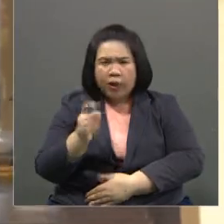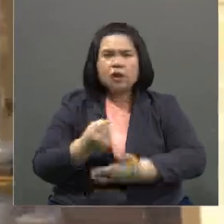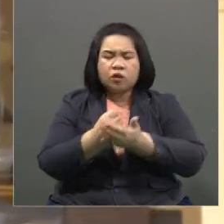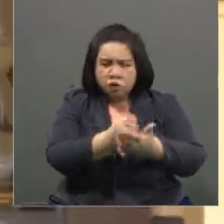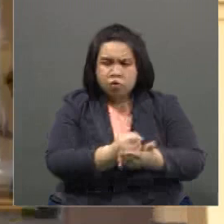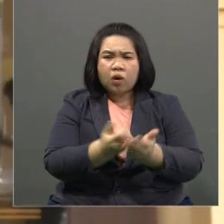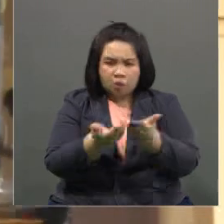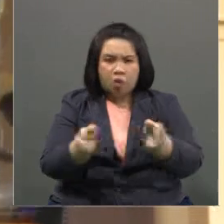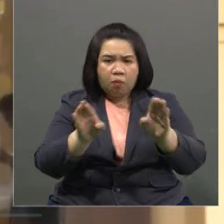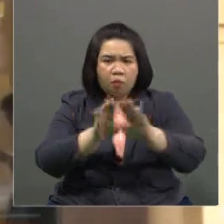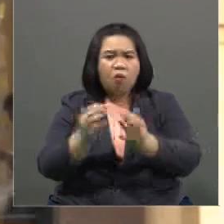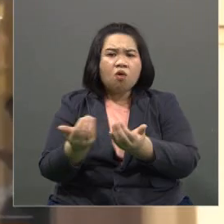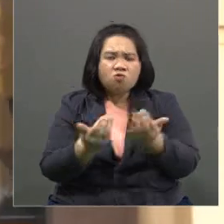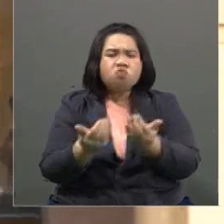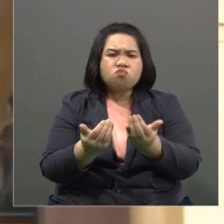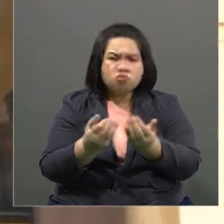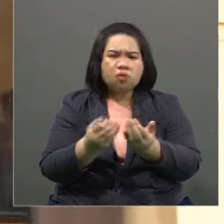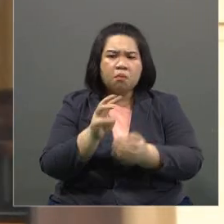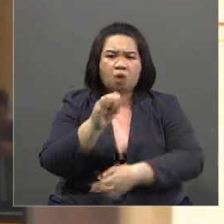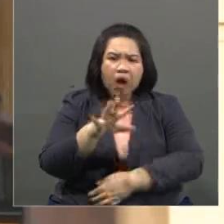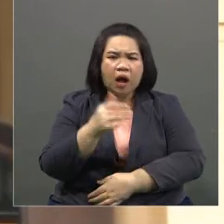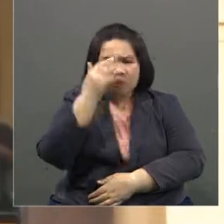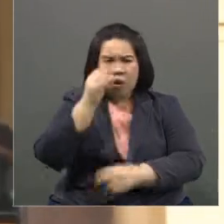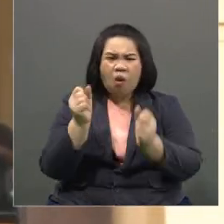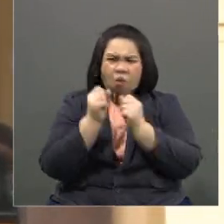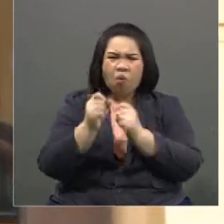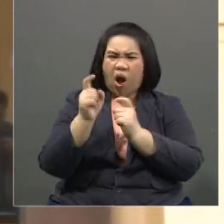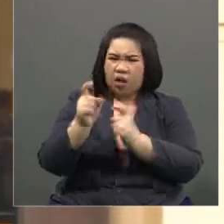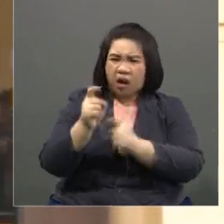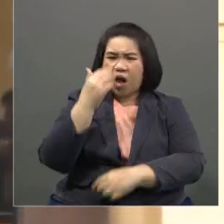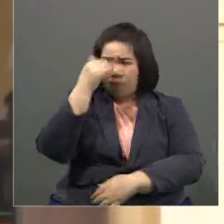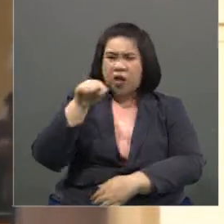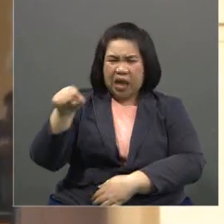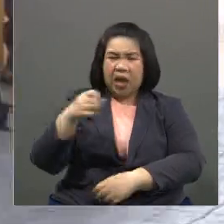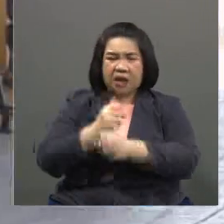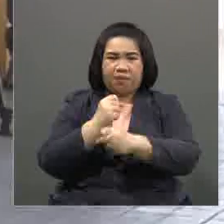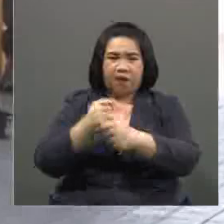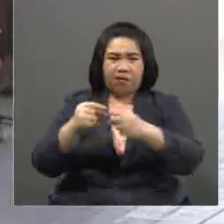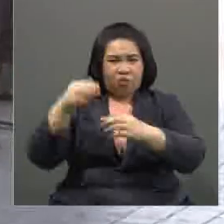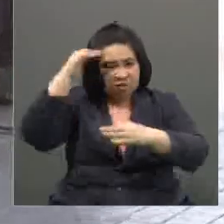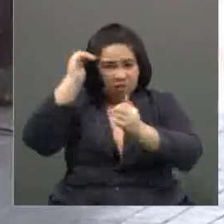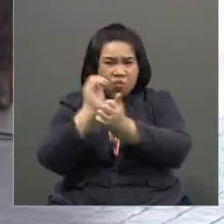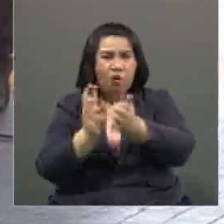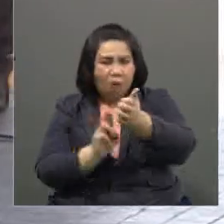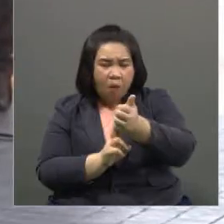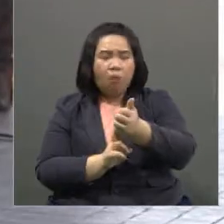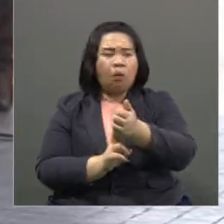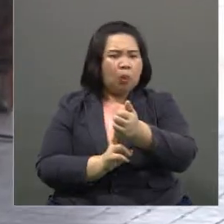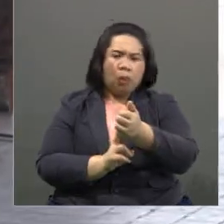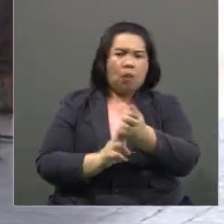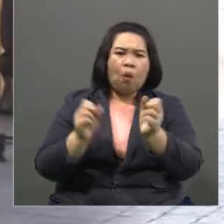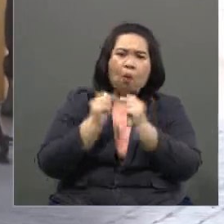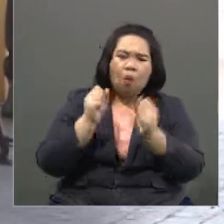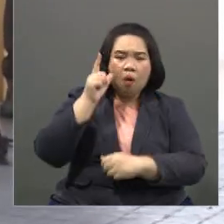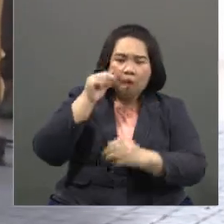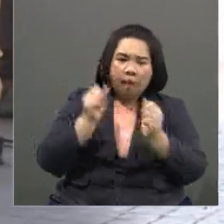เพราะว่าแม่ของน้องเนี่ยกลัวเรื่องของความไม่ปลอดภัยเนื่องจากว่าคู่กรณีก็เป็นถึงระดับตำรวจระดับรองสารวัตด้วยแล้วก็